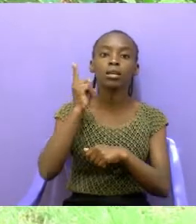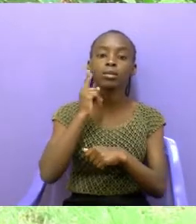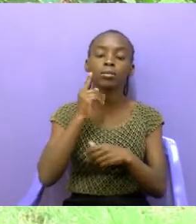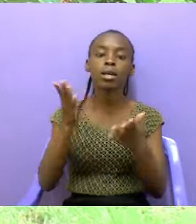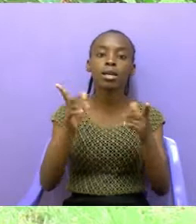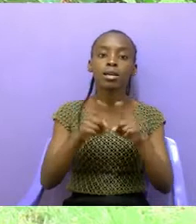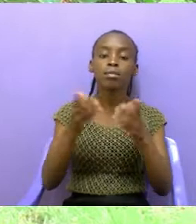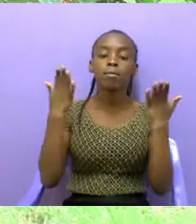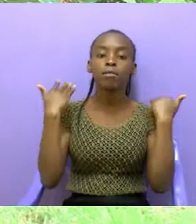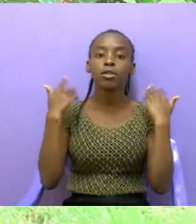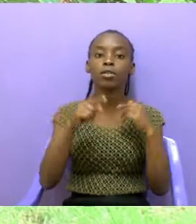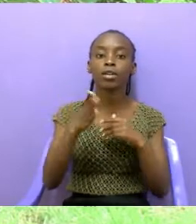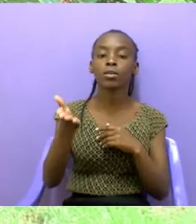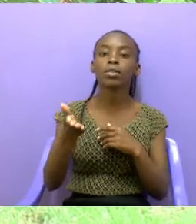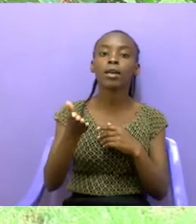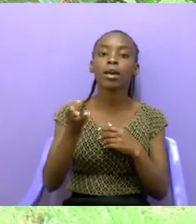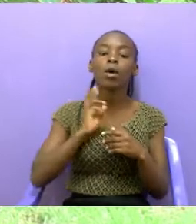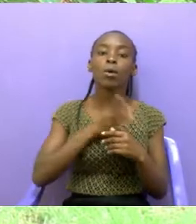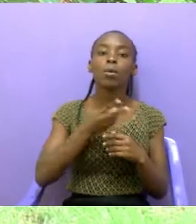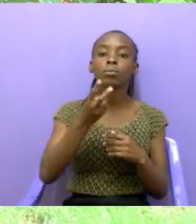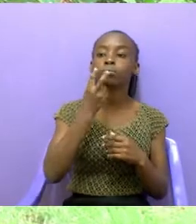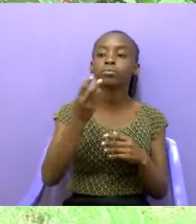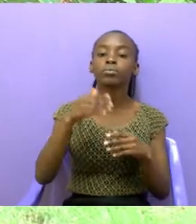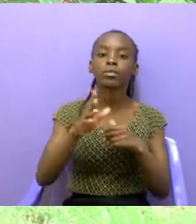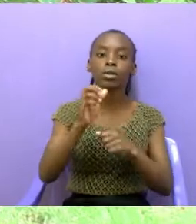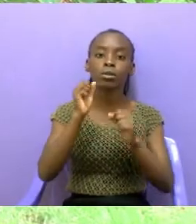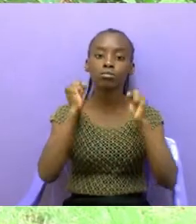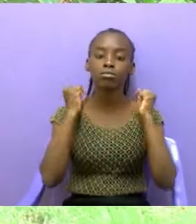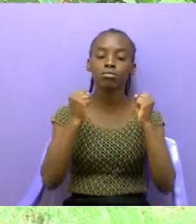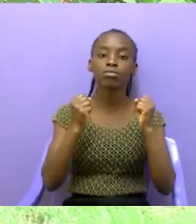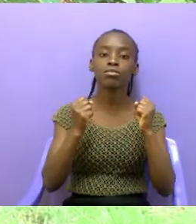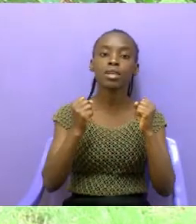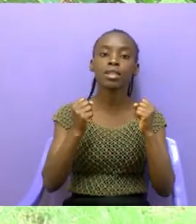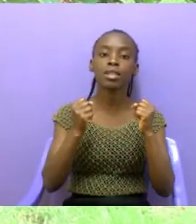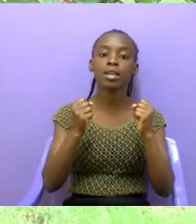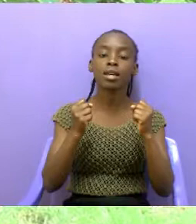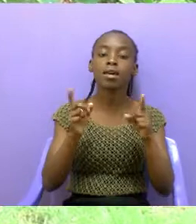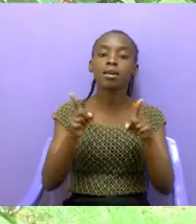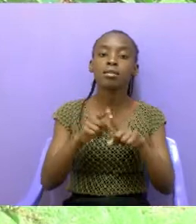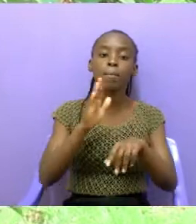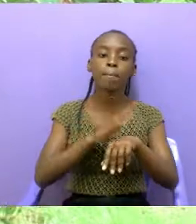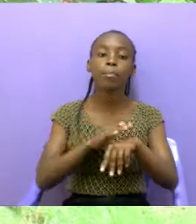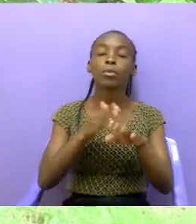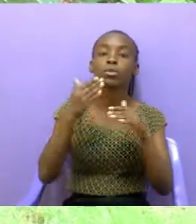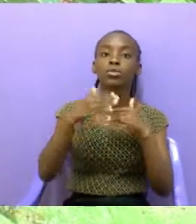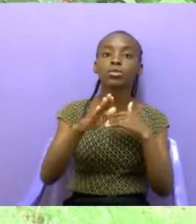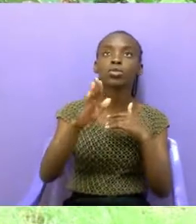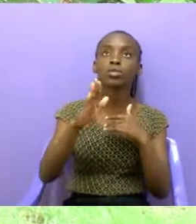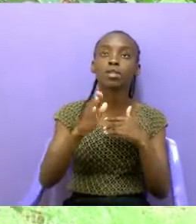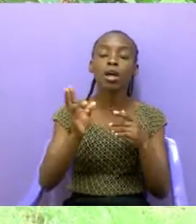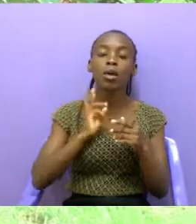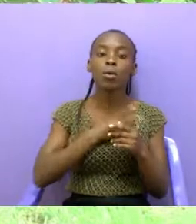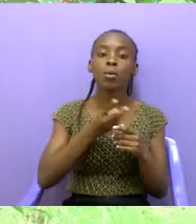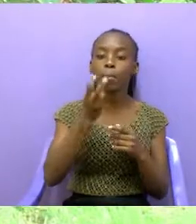utakuwako. Tumeziona nguvu zako, tumeona fadhili zako, tumeona neema yako. Bwana, tumekuona ukitenda mambo